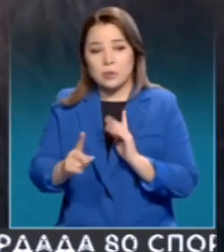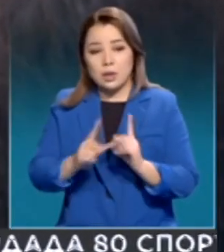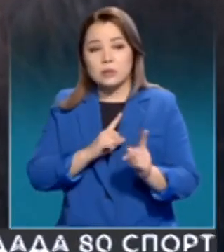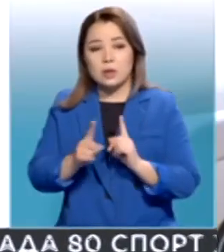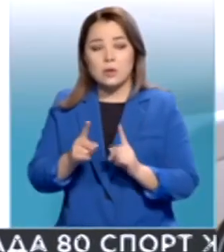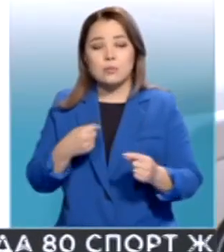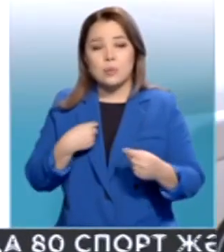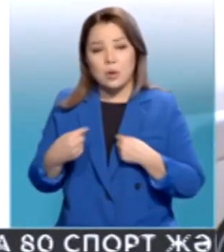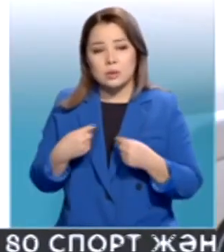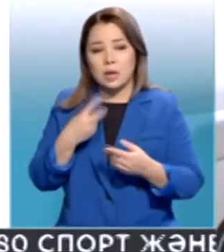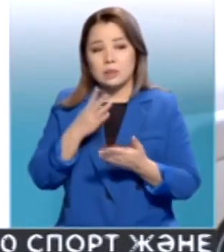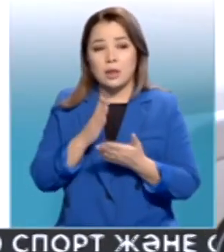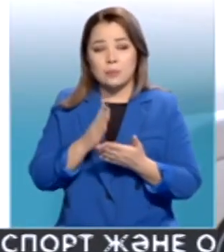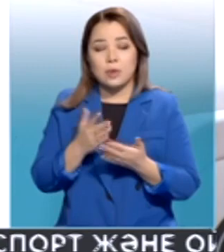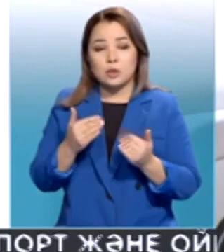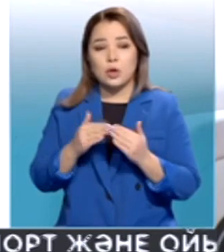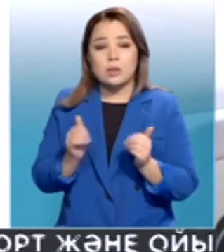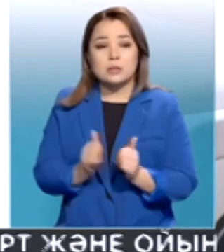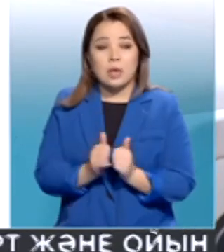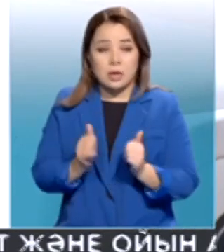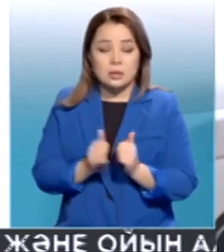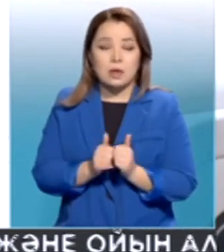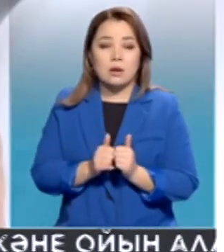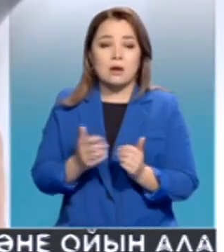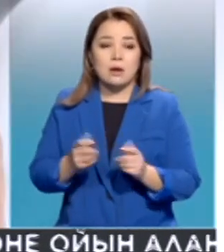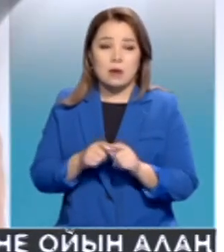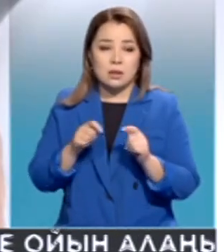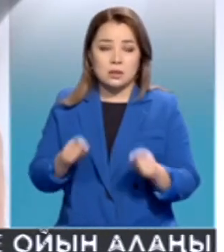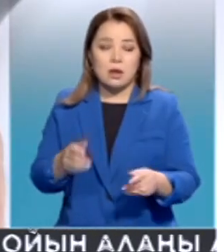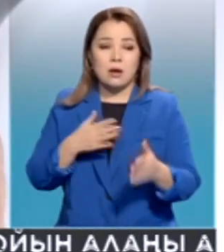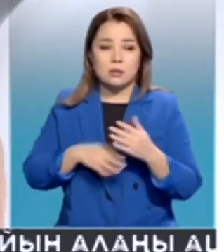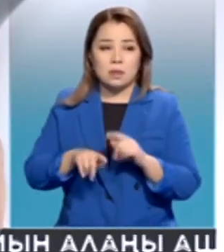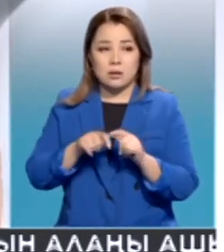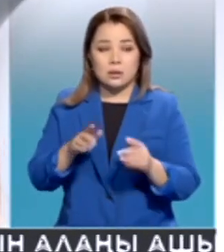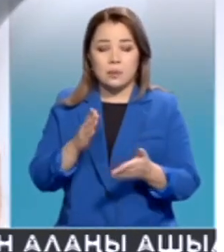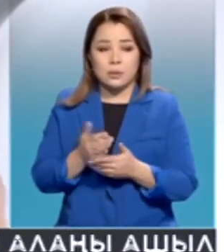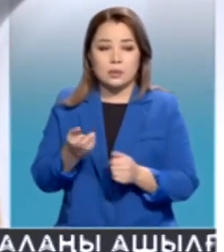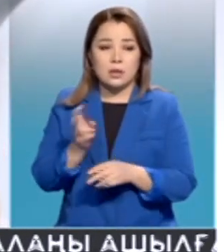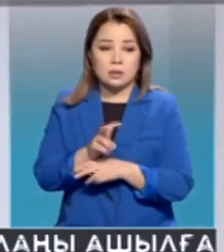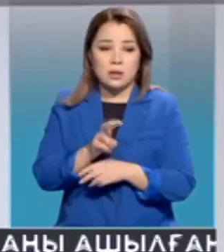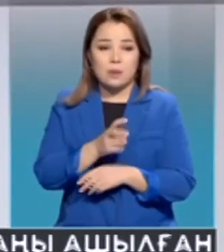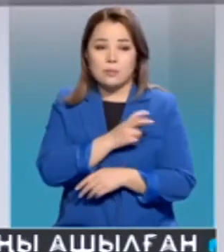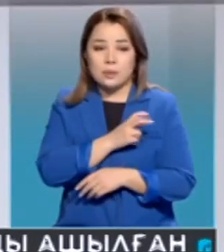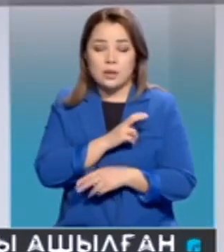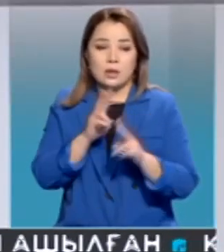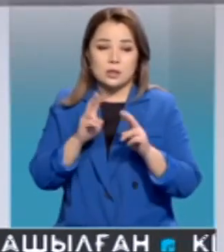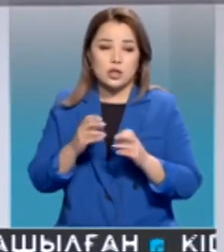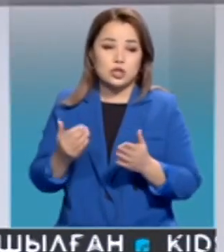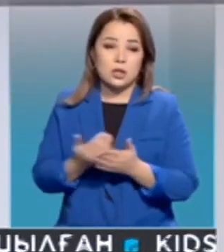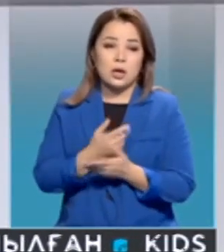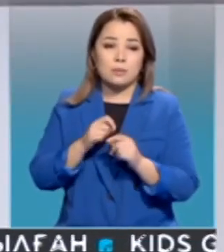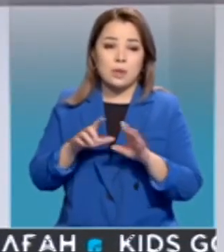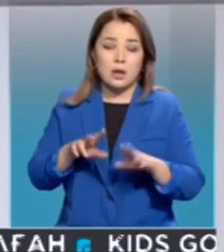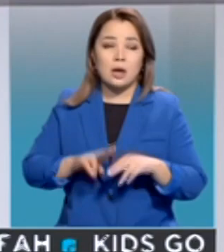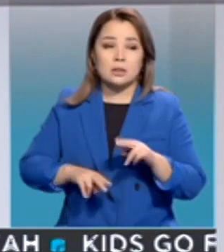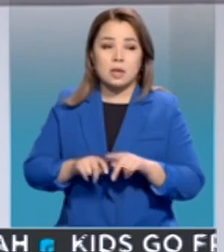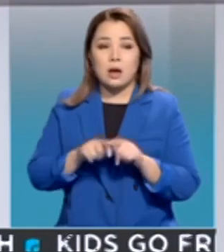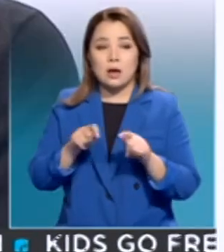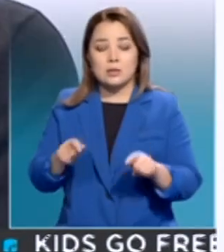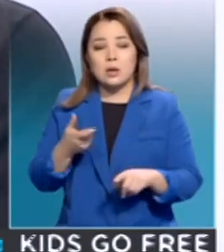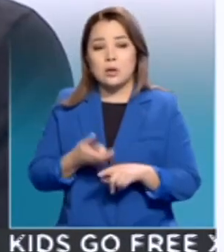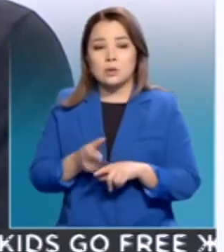артта қалды дейді. Бүгін үй маңынан ашылған емханаға келіп тіркеуден өтті. Ем шараларына жиі баратын ол жаңа емхананың ашылғанына дән